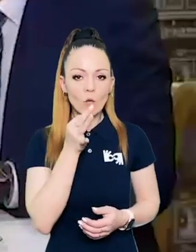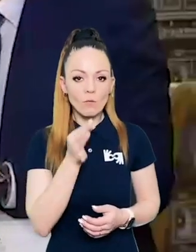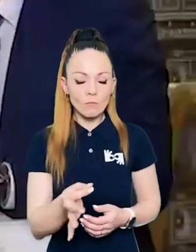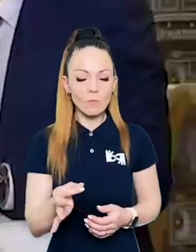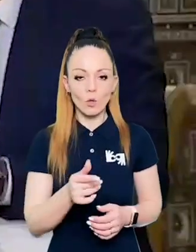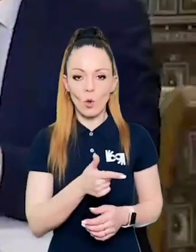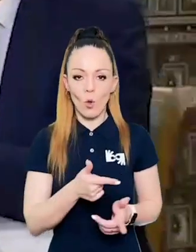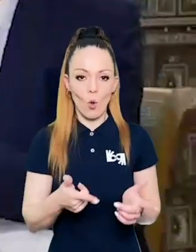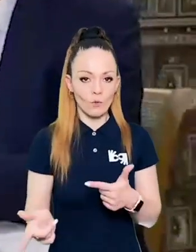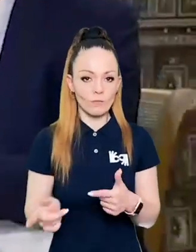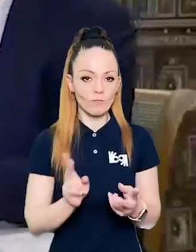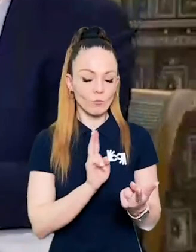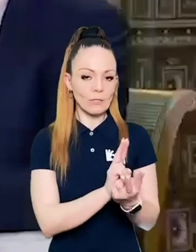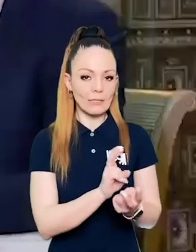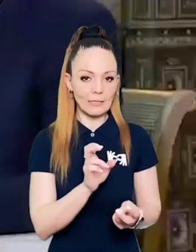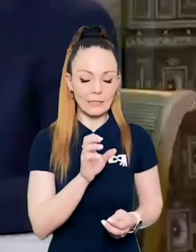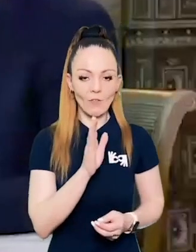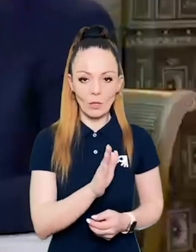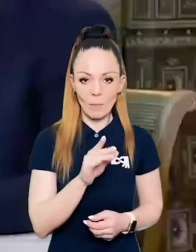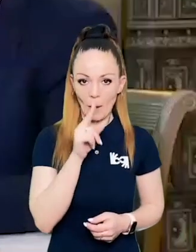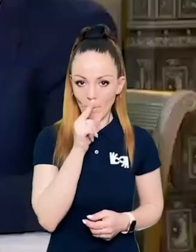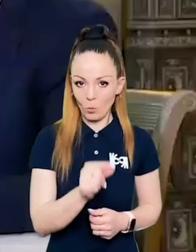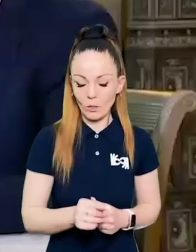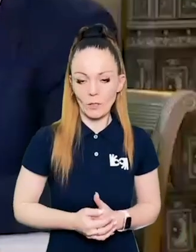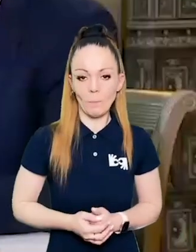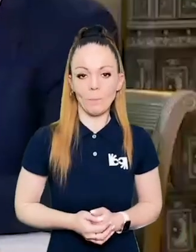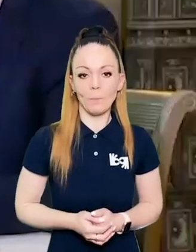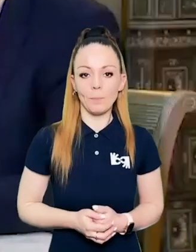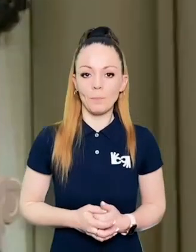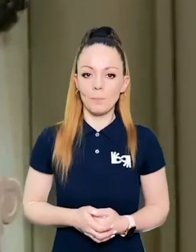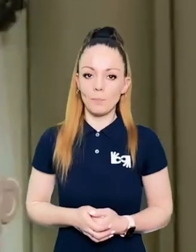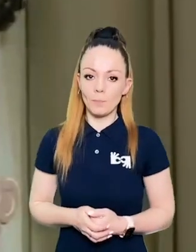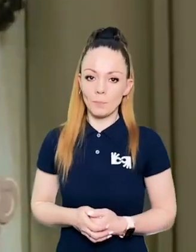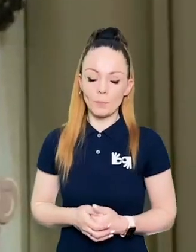неодноразово висловлювали готовність зустрітися з Володимиром Путіним.